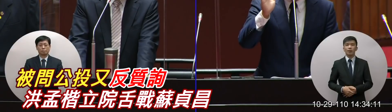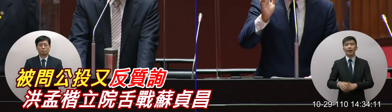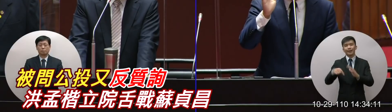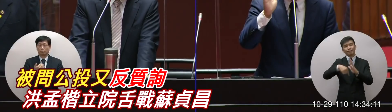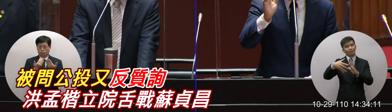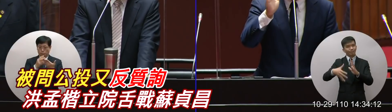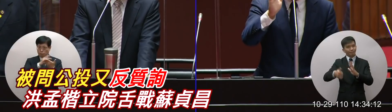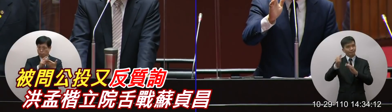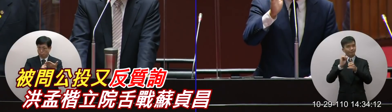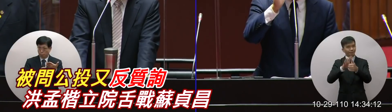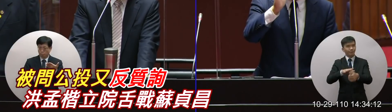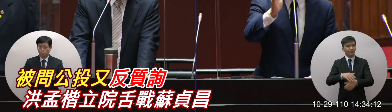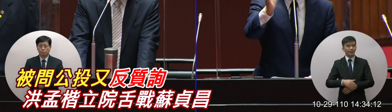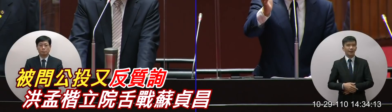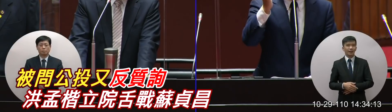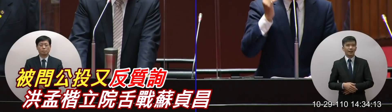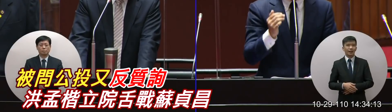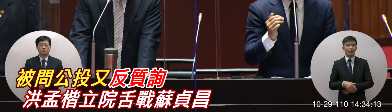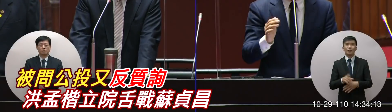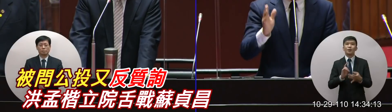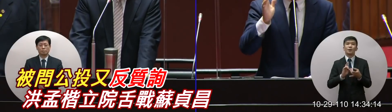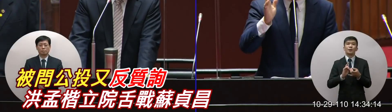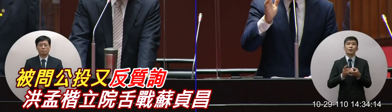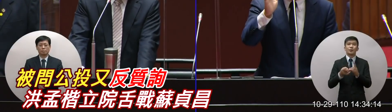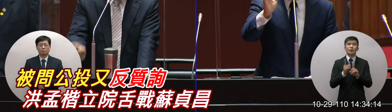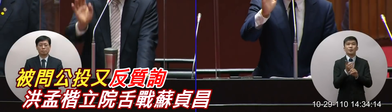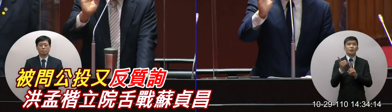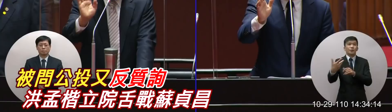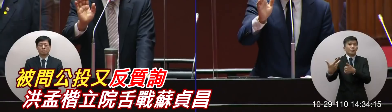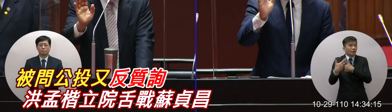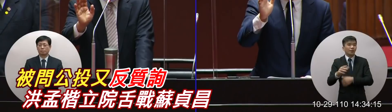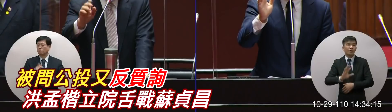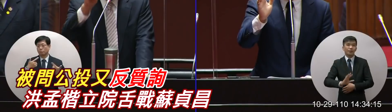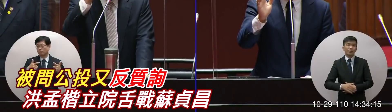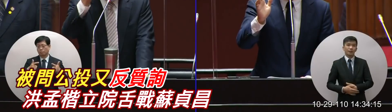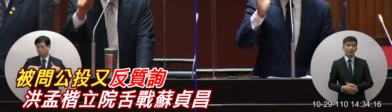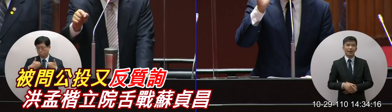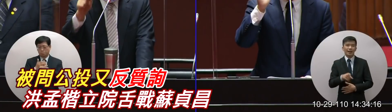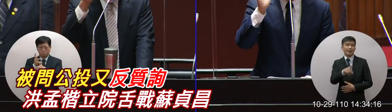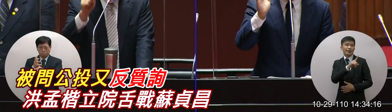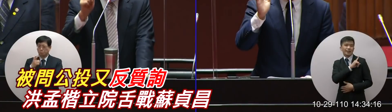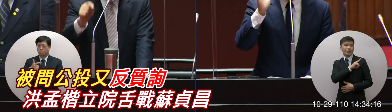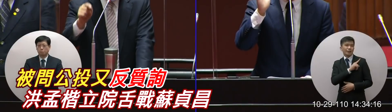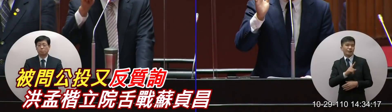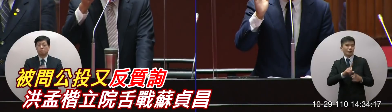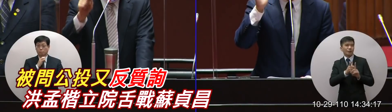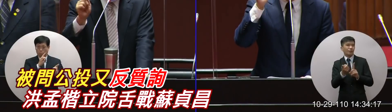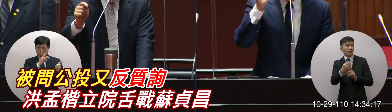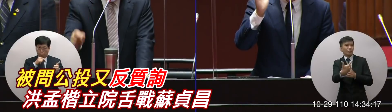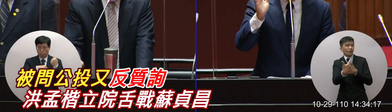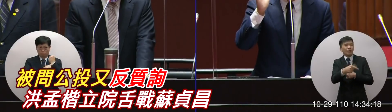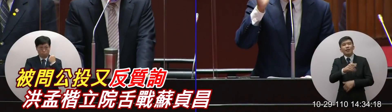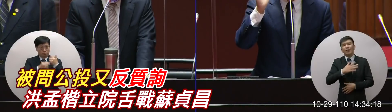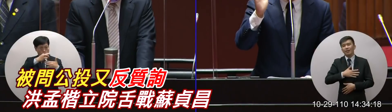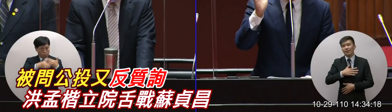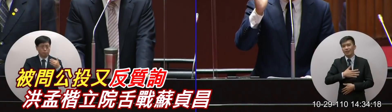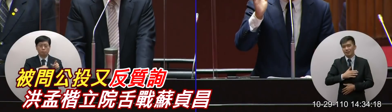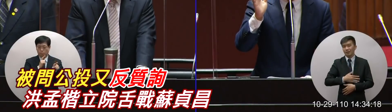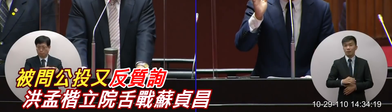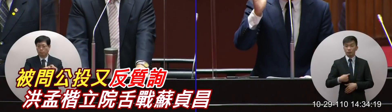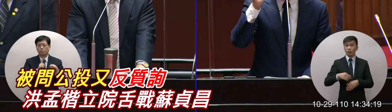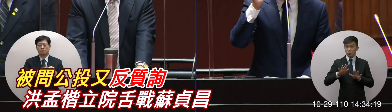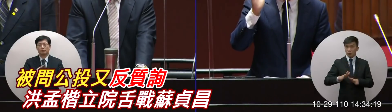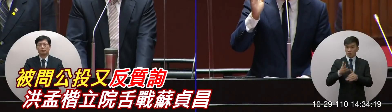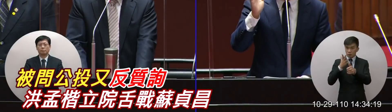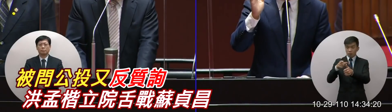不用这样子来扣，又要反质询。院长，我知道你反质询功力很强，但是重点还是本席现在在